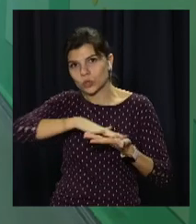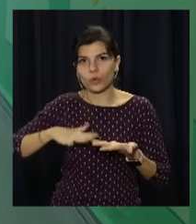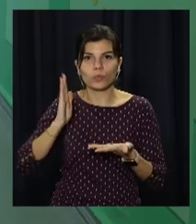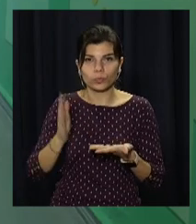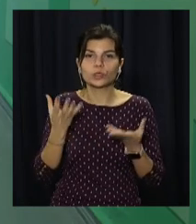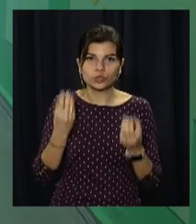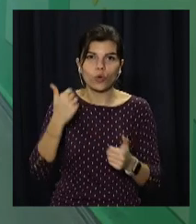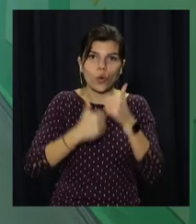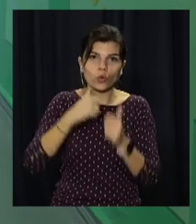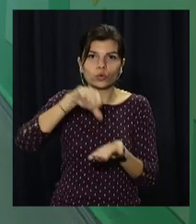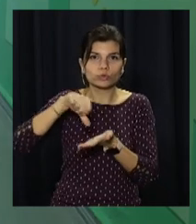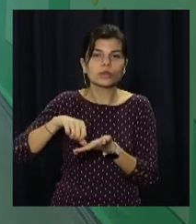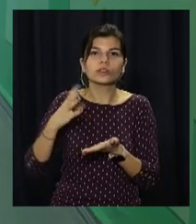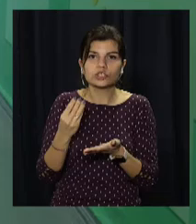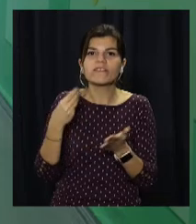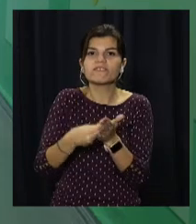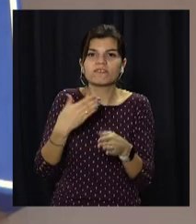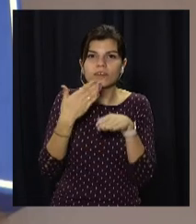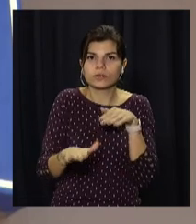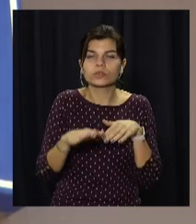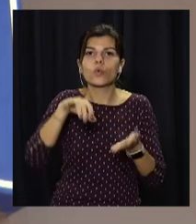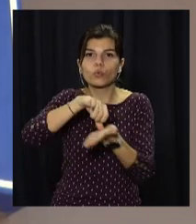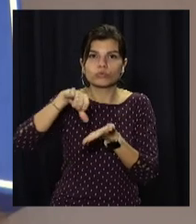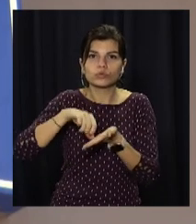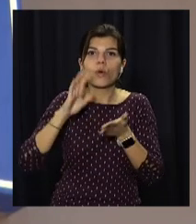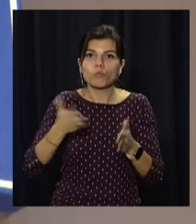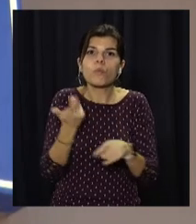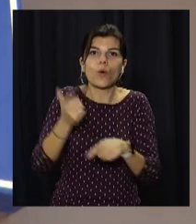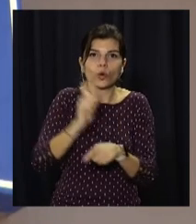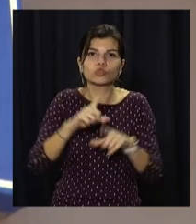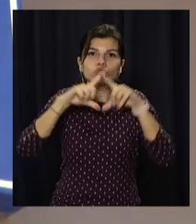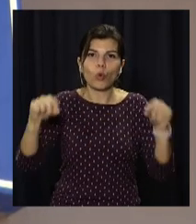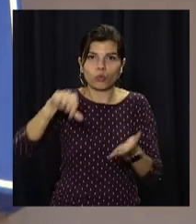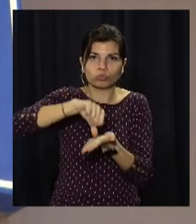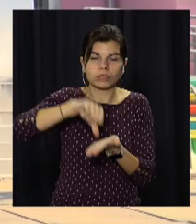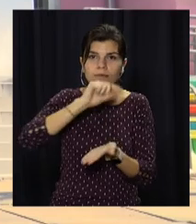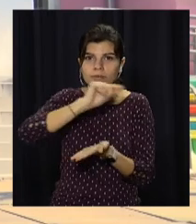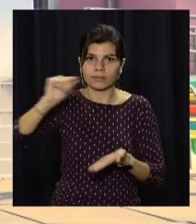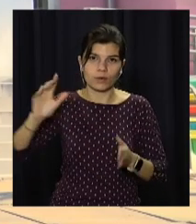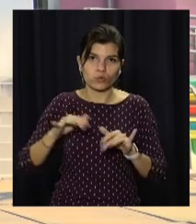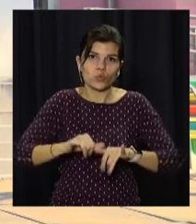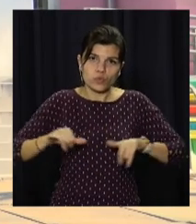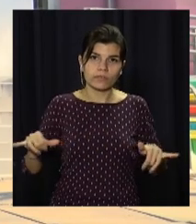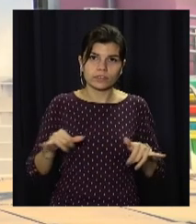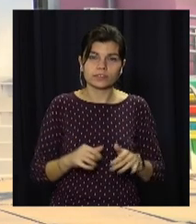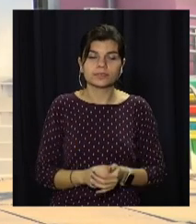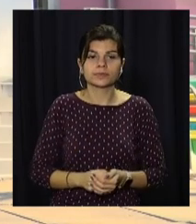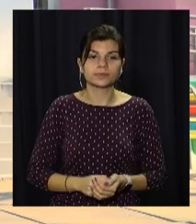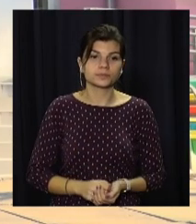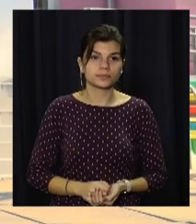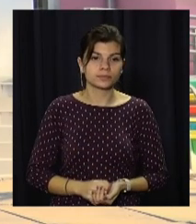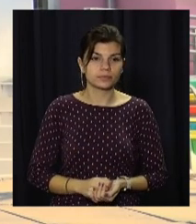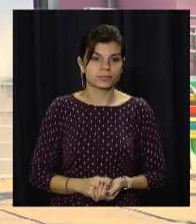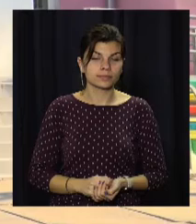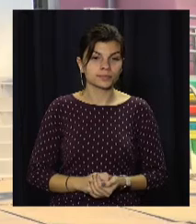Людмила Гончаренко. Планують, що і фінансування, і учасників буде більше. Галина Ізмайлова, Олександр Вернегоров, OpenNews,